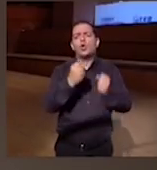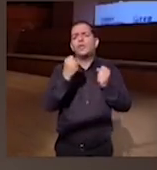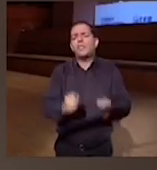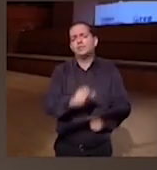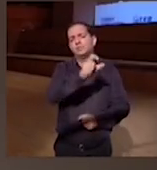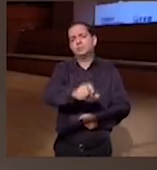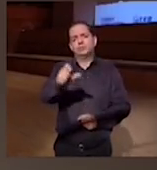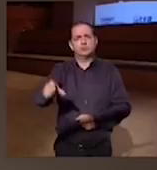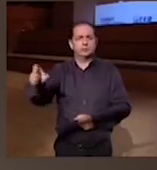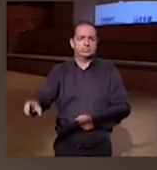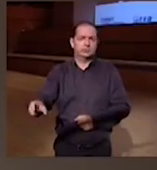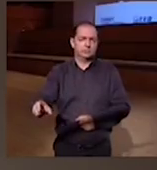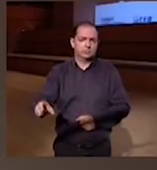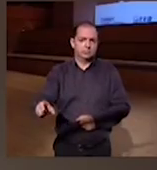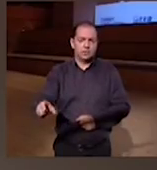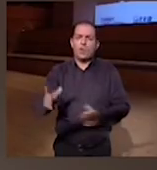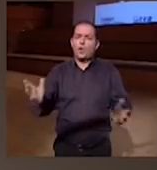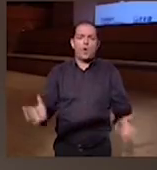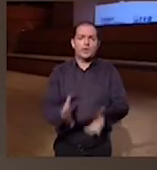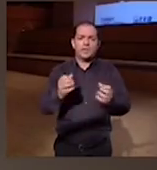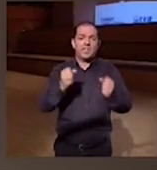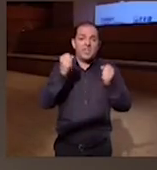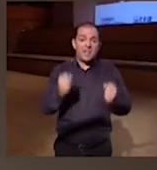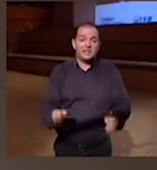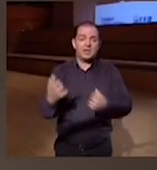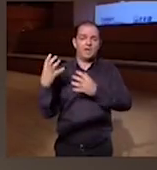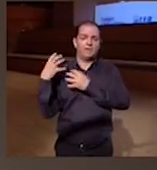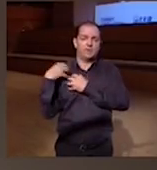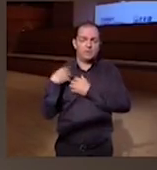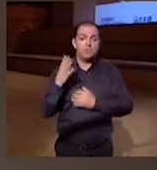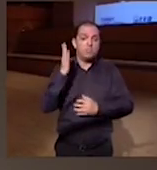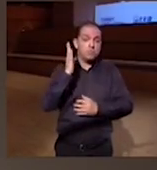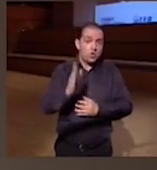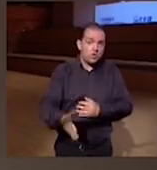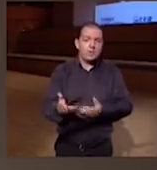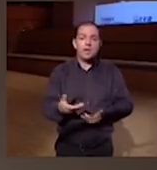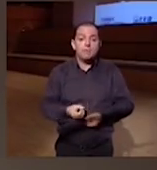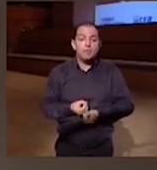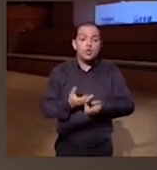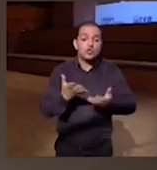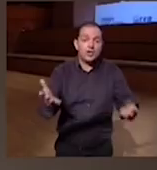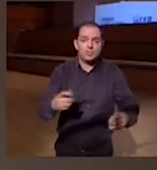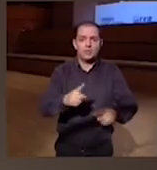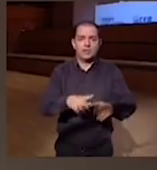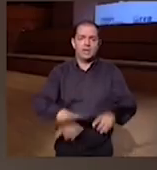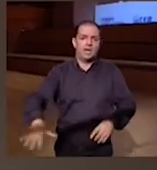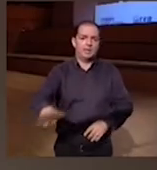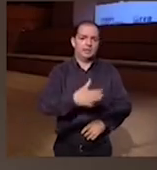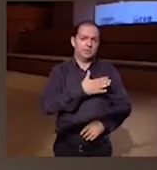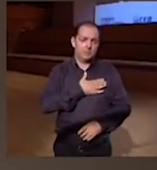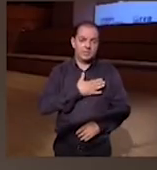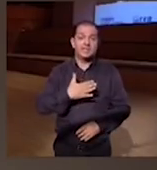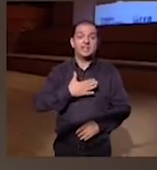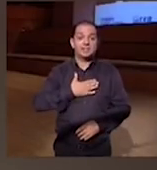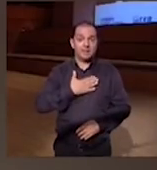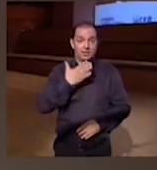και αν βρισκόμαστε, από οποιαδήποτε θέση ευθύνης μπορούμε να προσφέρουμε στον τόπο. Σας